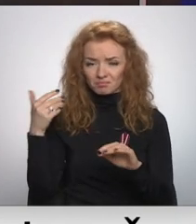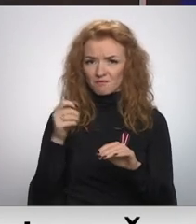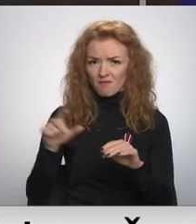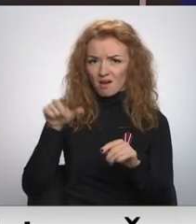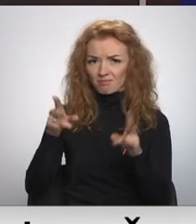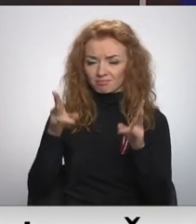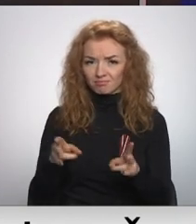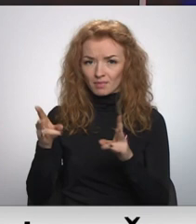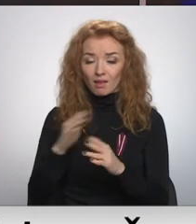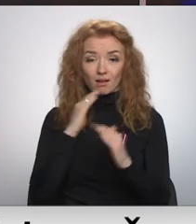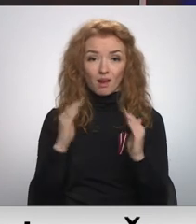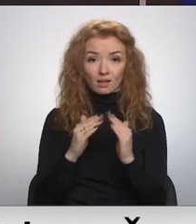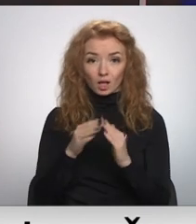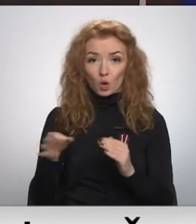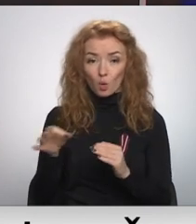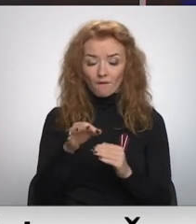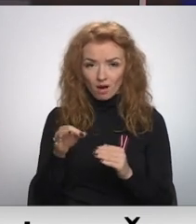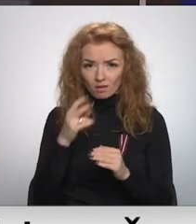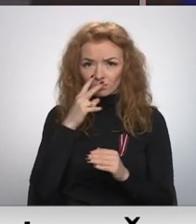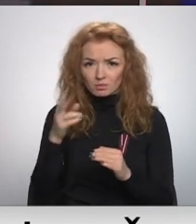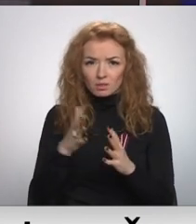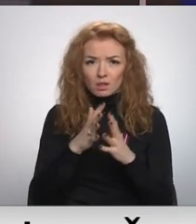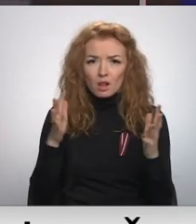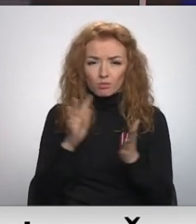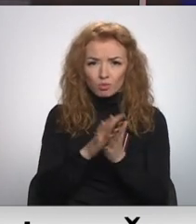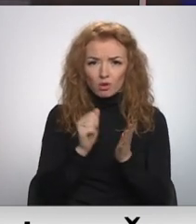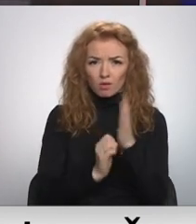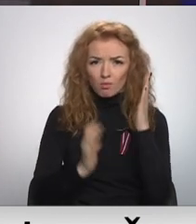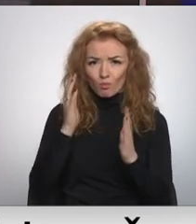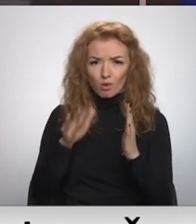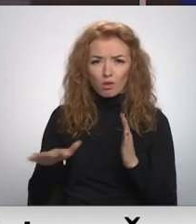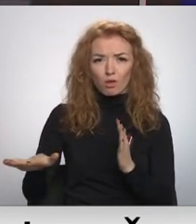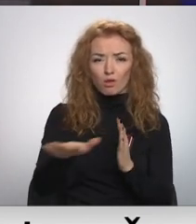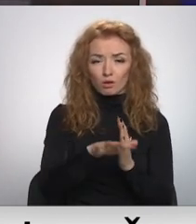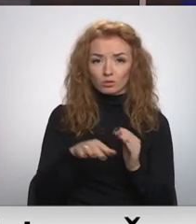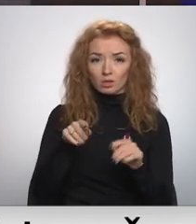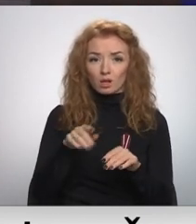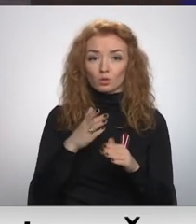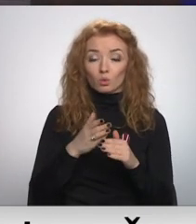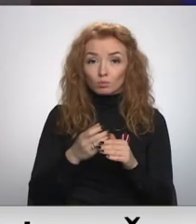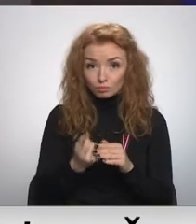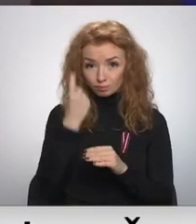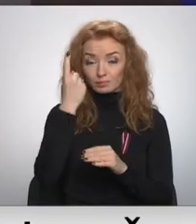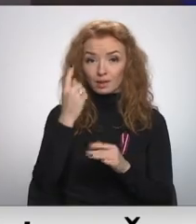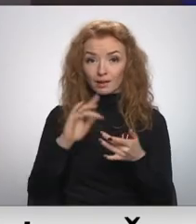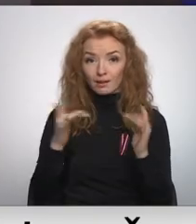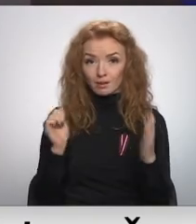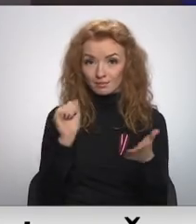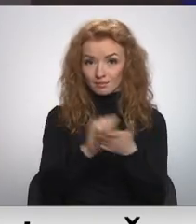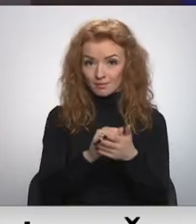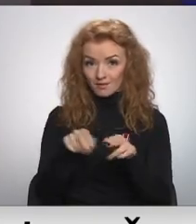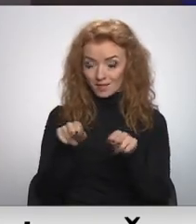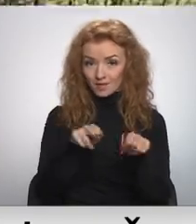bieži. Rēzeknes novada atklāta stipri bojāta valsts meža infrastruktūra, un tas noticis sociālajos tīklos ievietota video